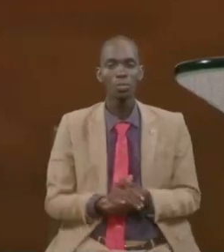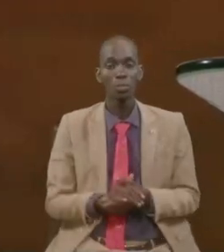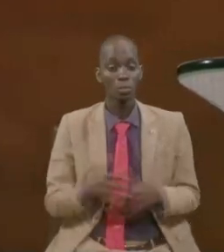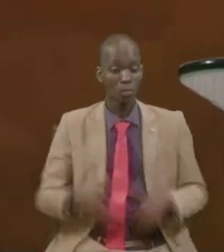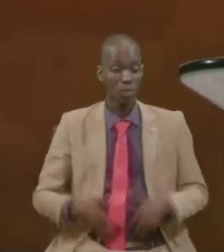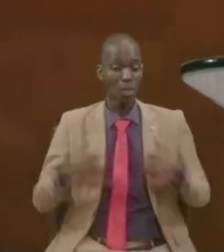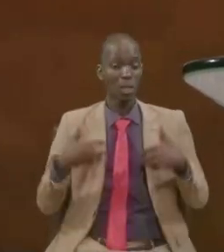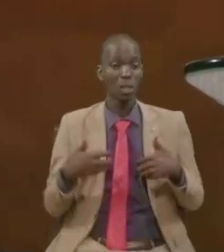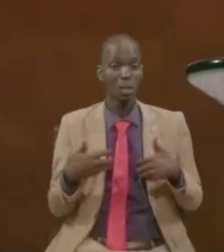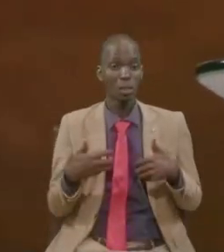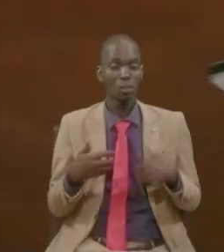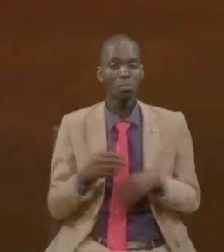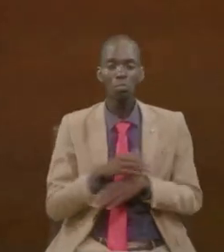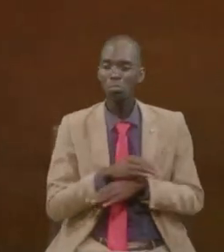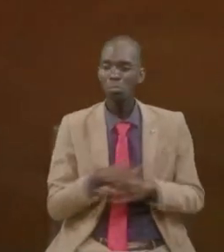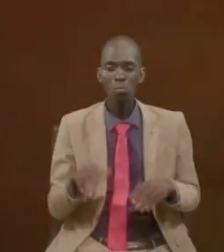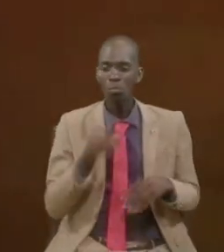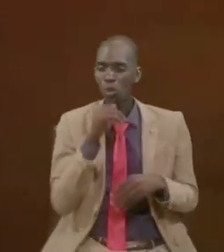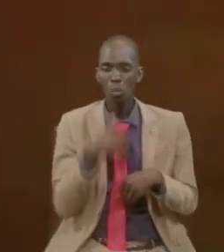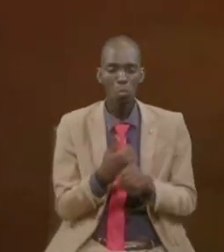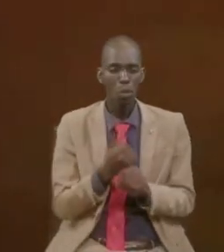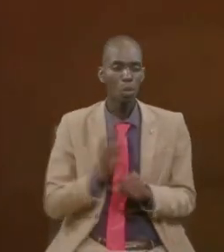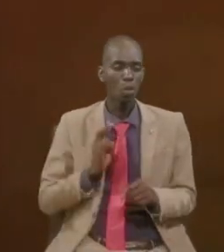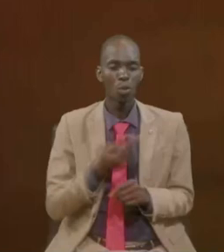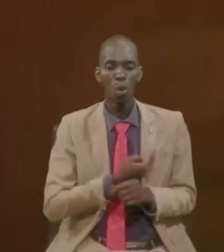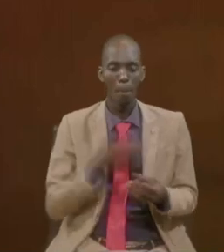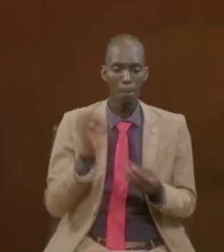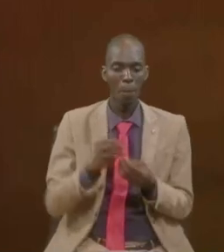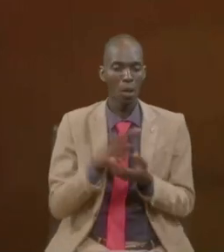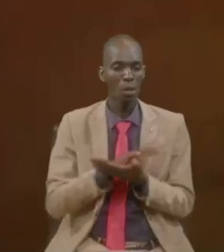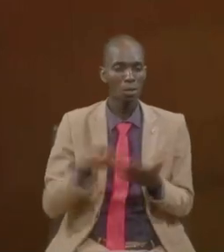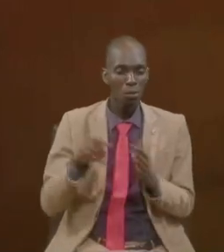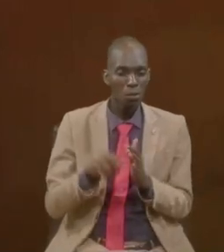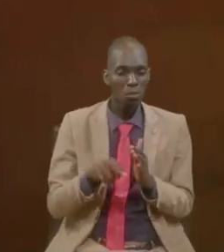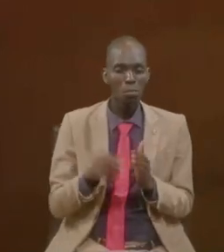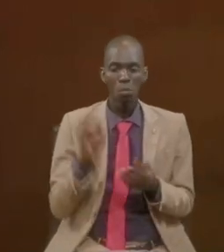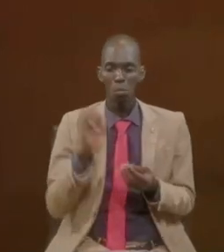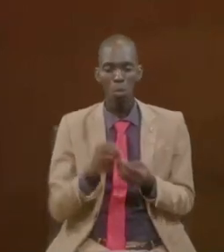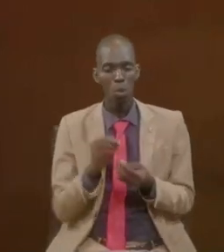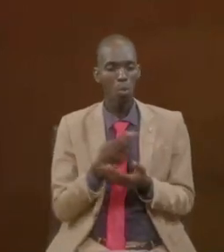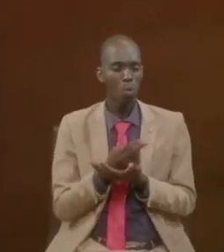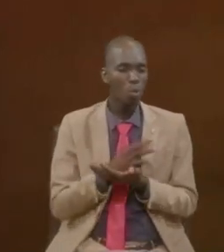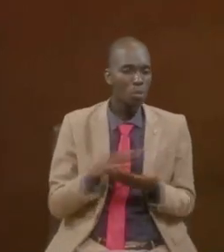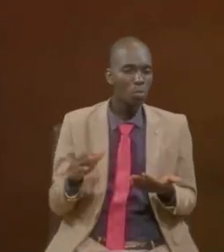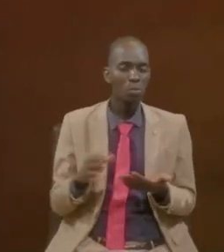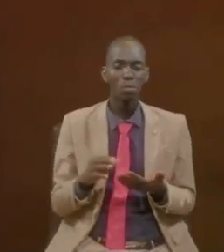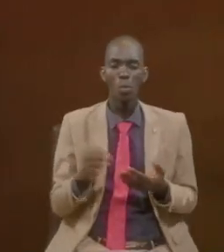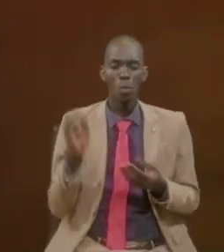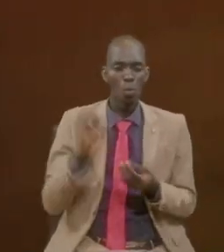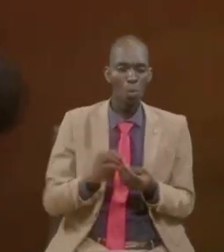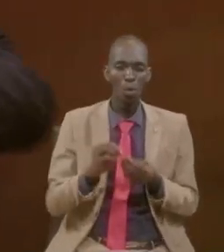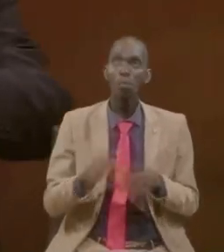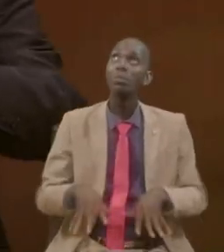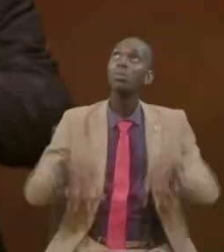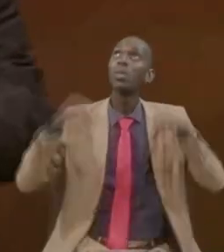n'améliore rien dans l'Église. La colère ne nous rend pas plus justes, plus saints, plus prêts pour